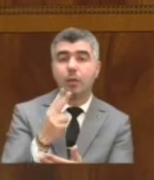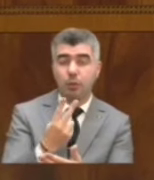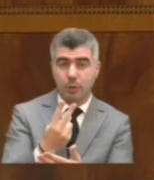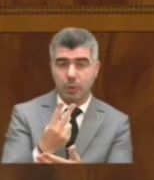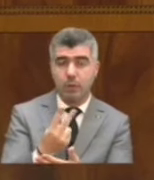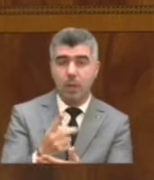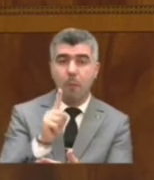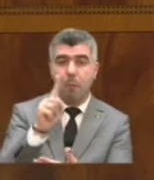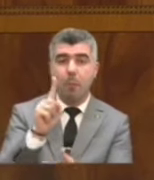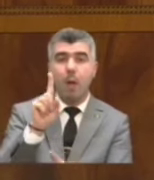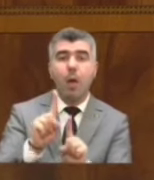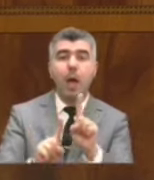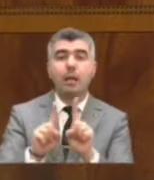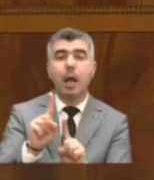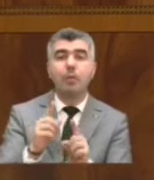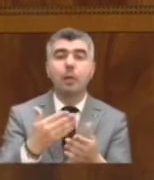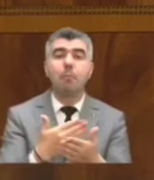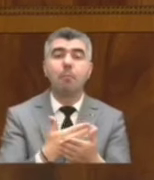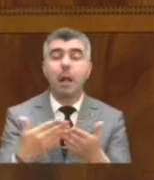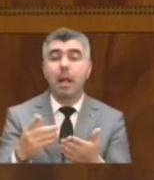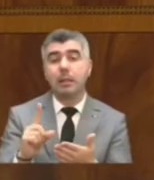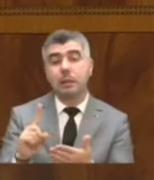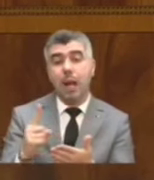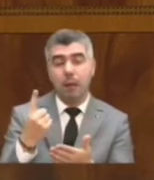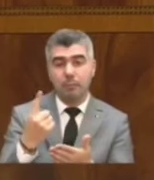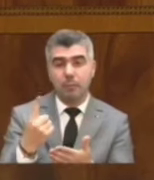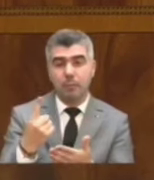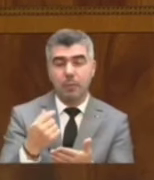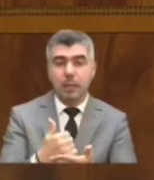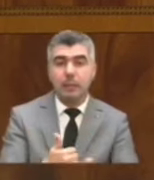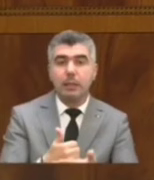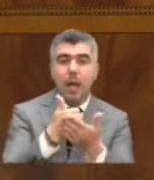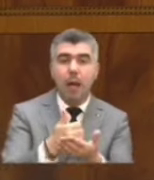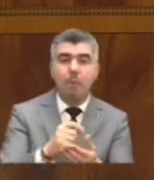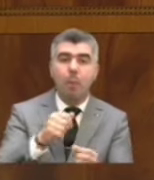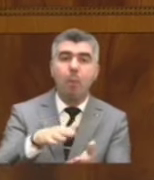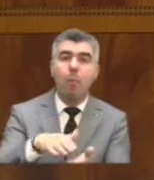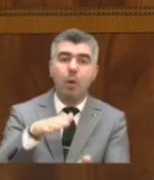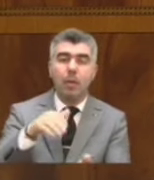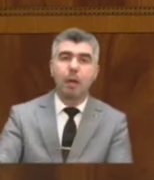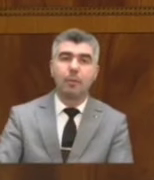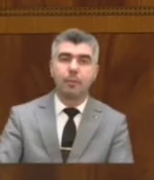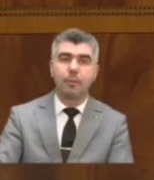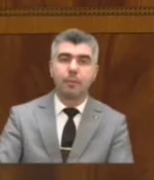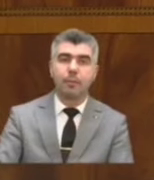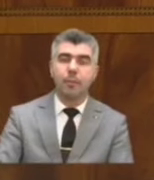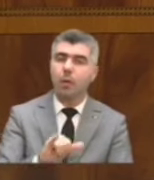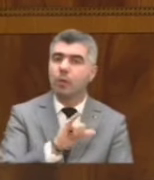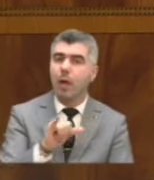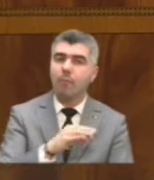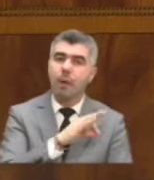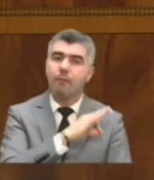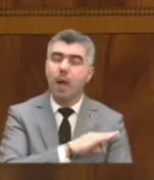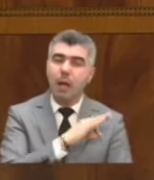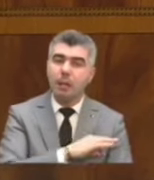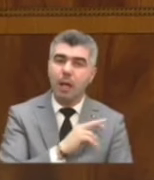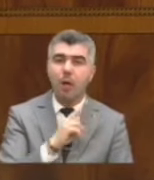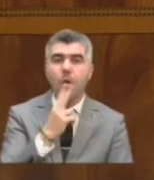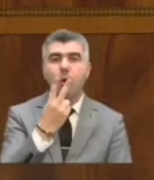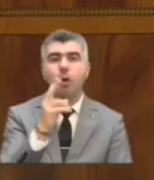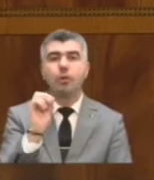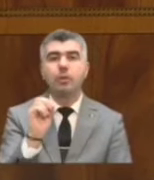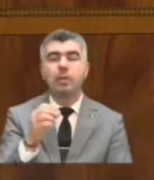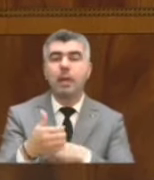خصت 111 مليار نتاع الدرهم لدعم غاز البوتان، لم يستفيد 20%